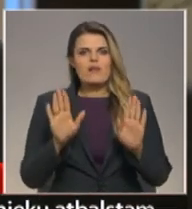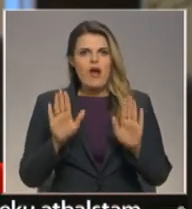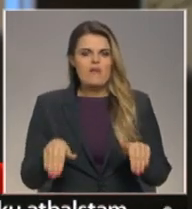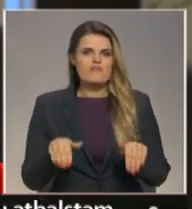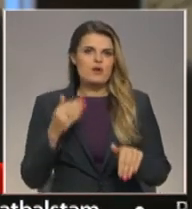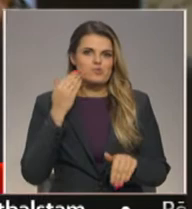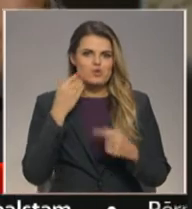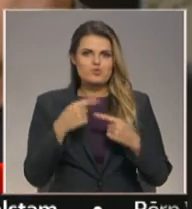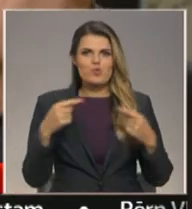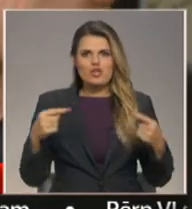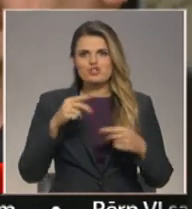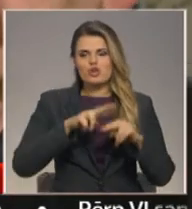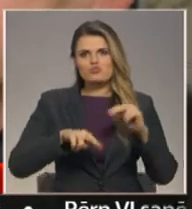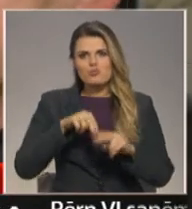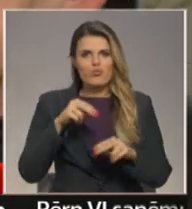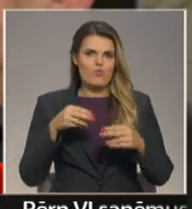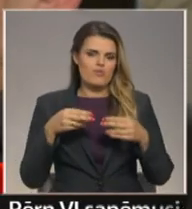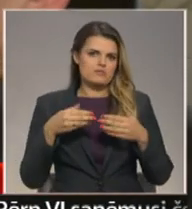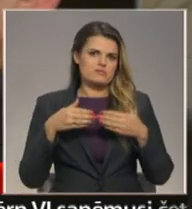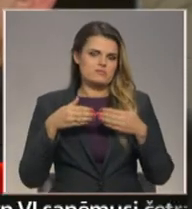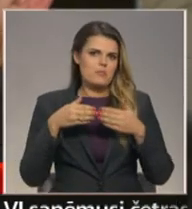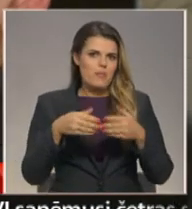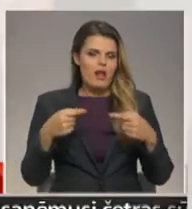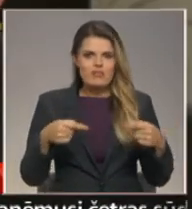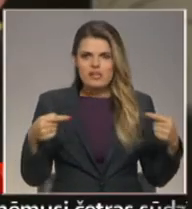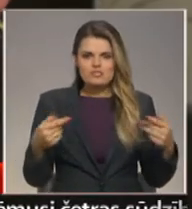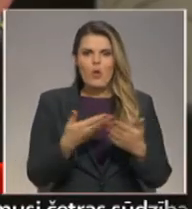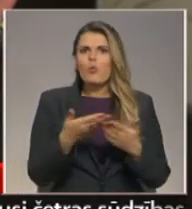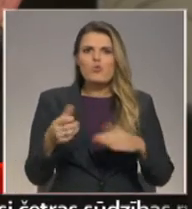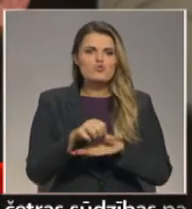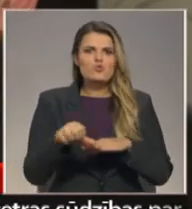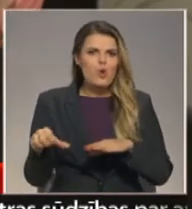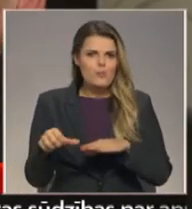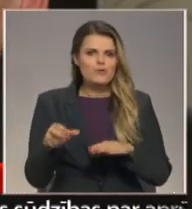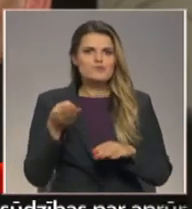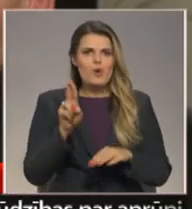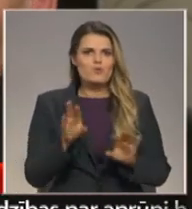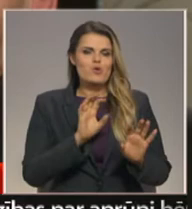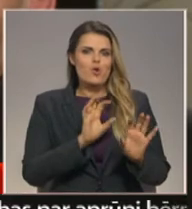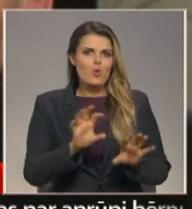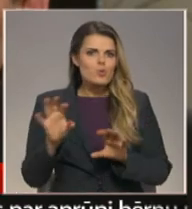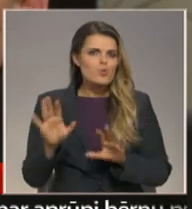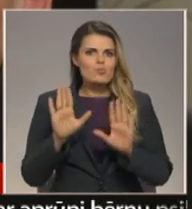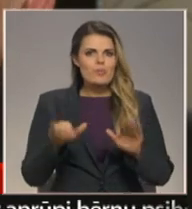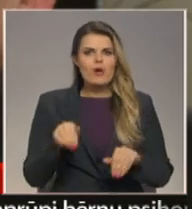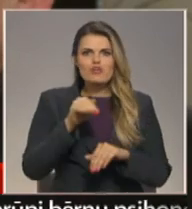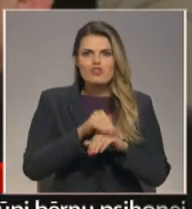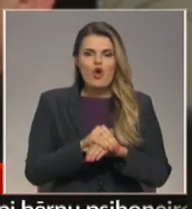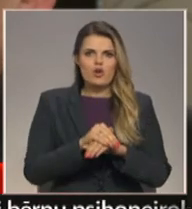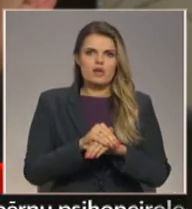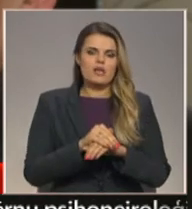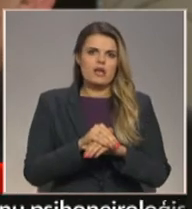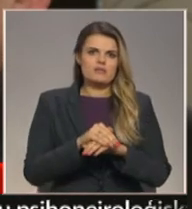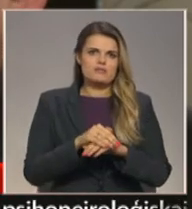dažādas būves, peldlīdzekļus un tamlīdzīgi, kur tad ir šī robeža. Un rūpe par konkrētās